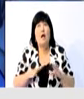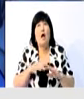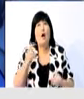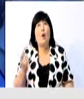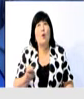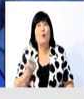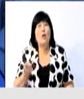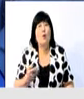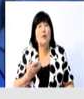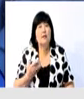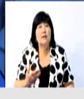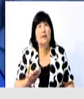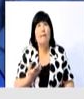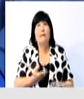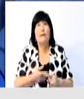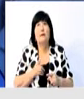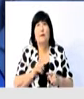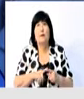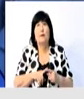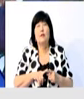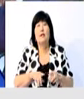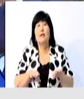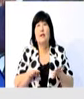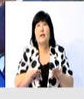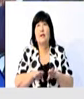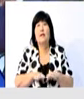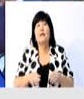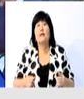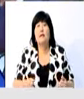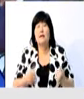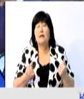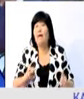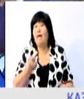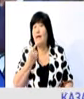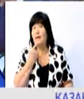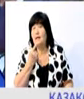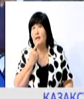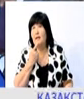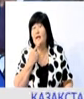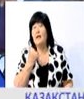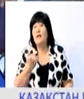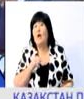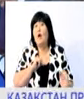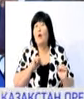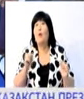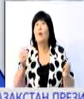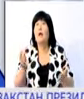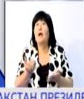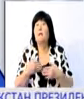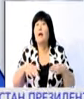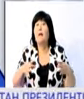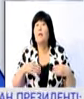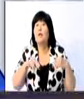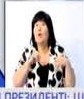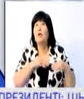шаруашылығы дамыған бар. Сол мынау тәуелсіздік алған жылдарында қиыншылықтардың несін қорғалған кезінде бірге жұмыс